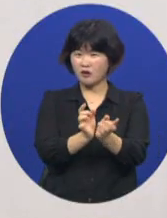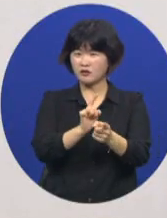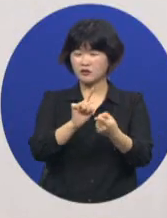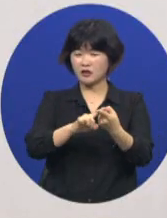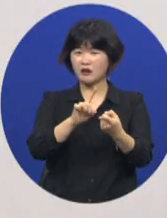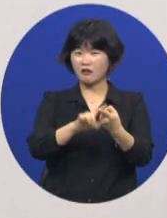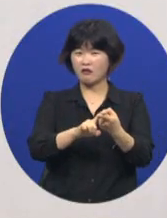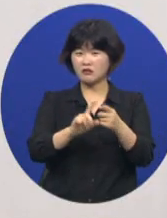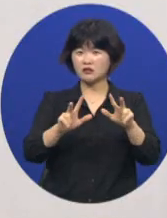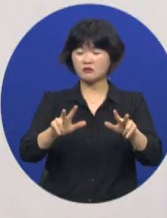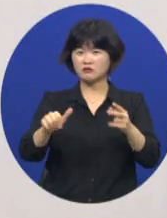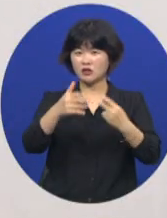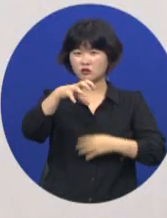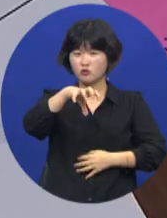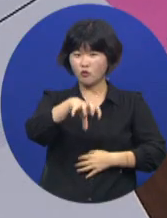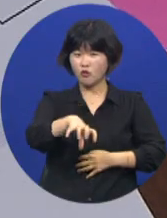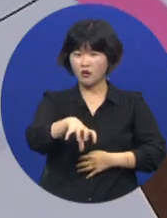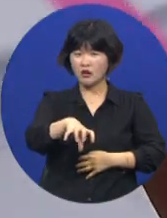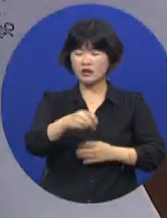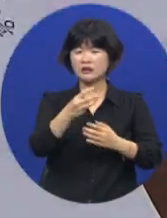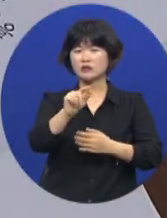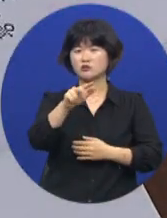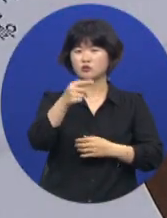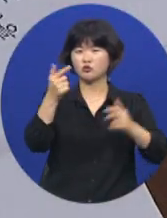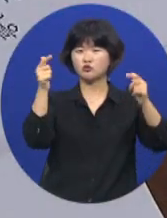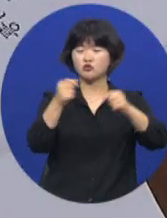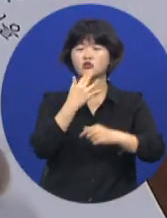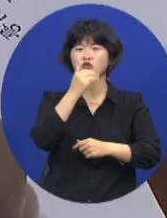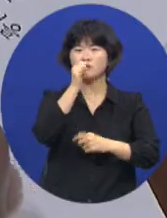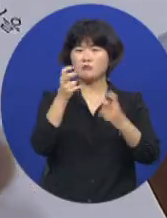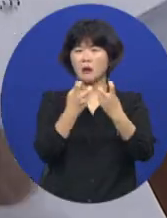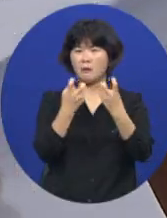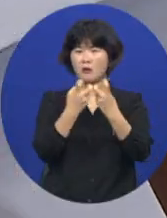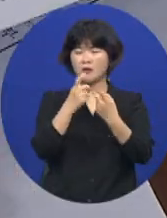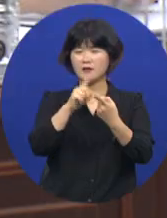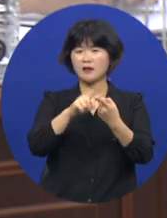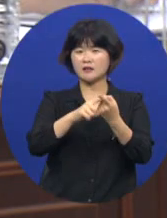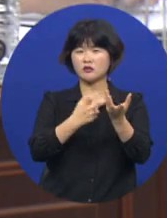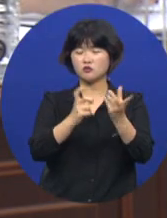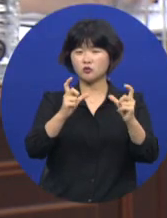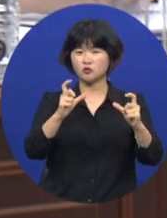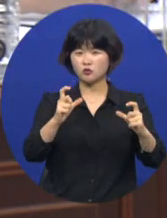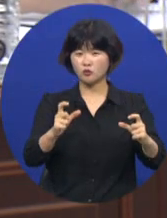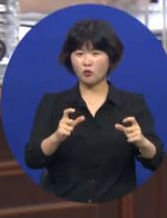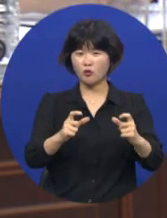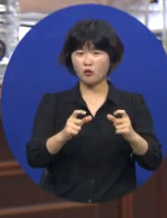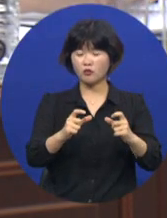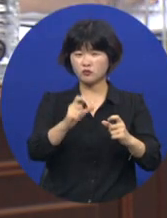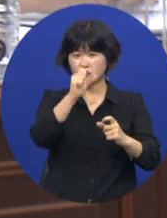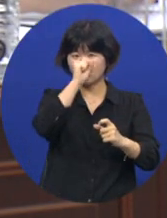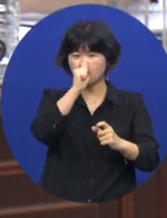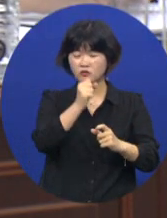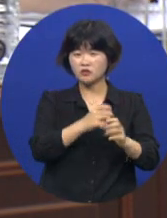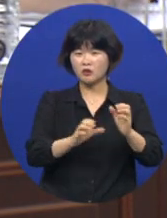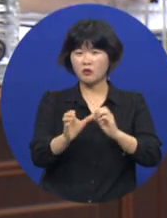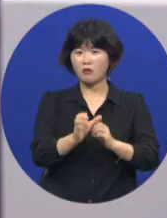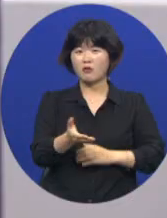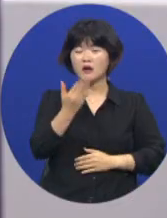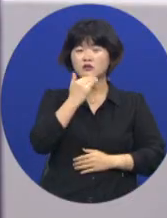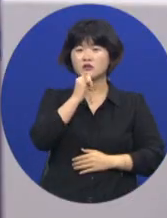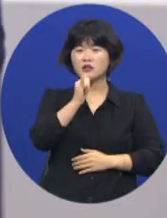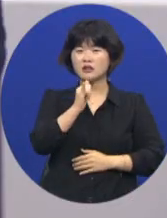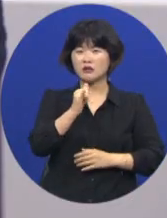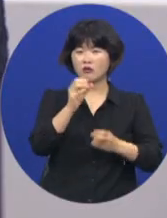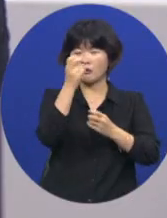고려해 기존 제주공항의 탄소 배출 저감 방안을 고려해야 한다는 지적에 대해 제주도는 선진국의 항공기 친환경 연료 사용